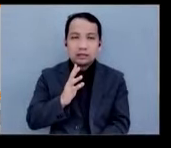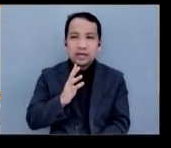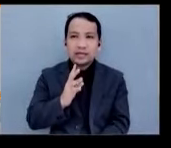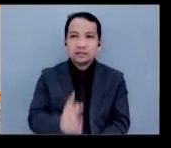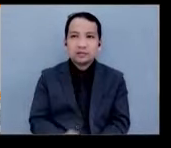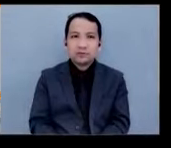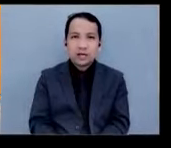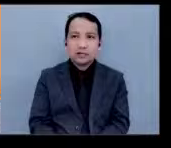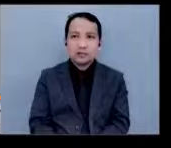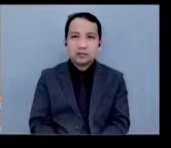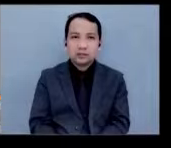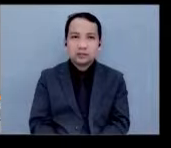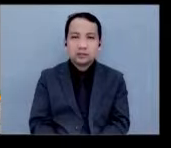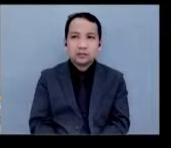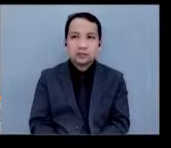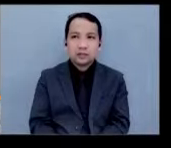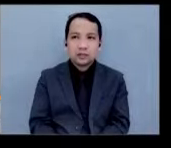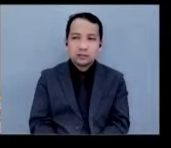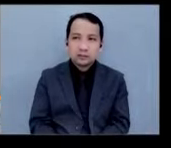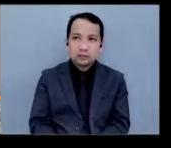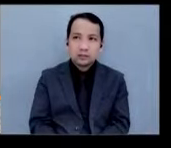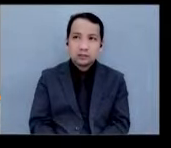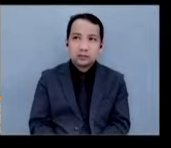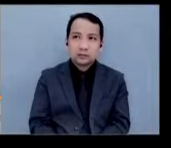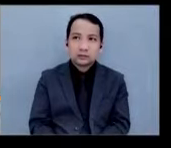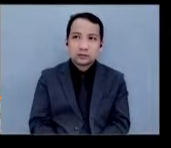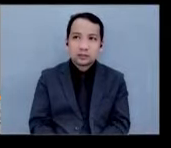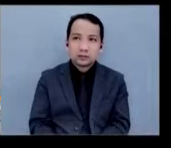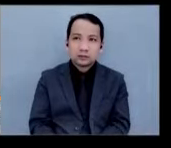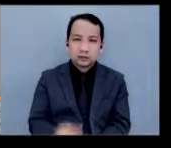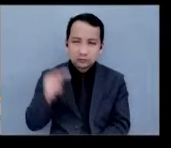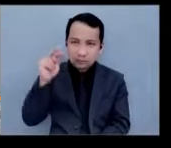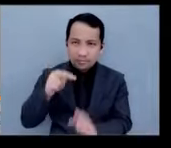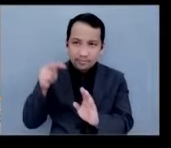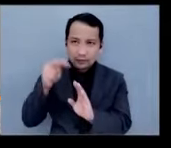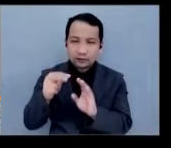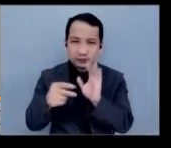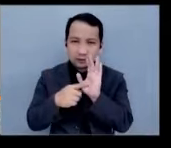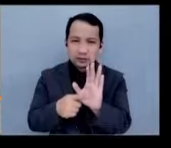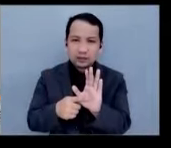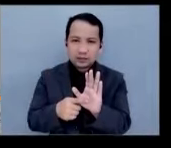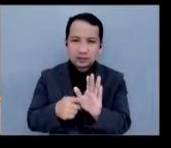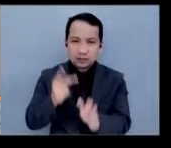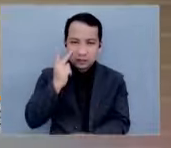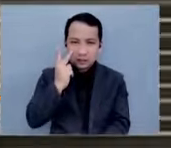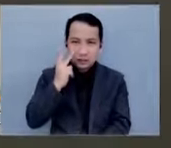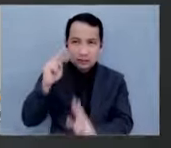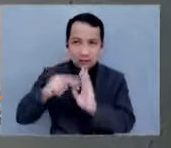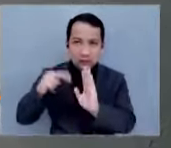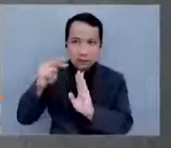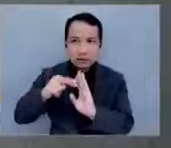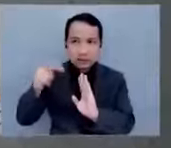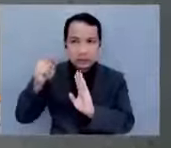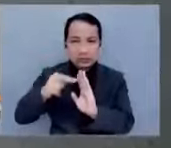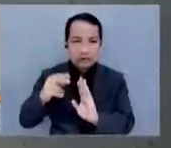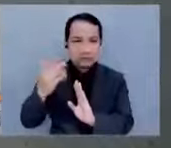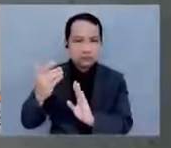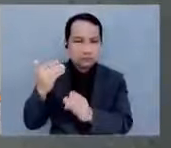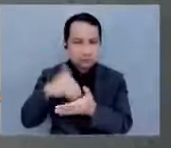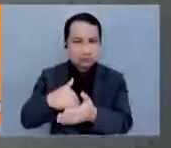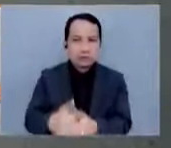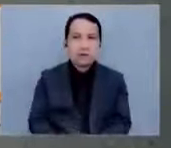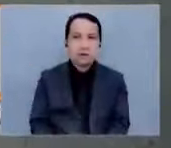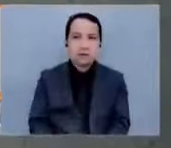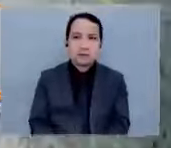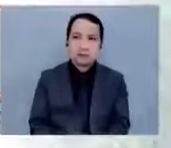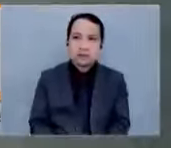akong video. Binidyohan ako. Yun ang laging kinukuha niyang video. Tingin daw niya